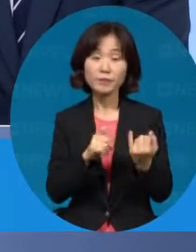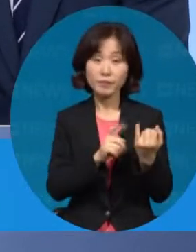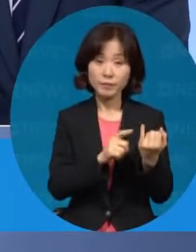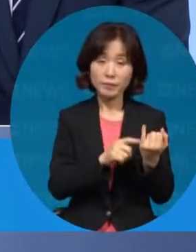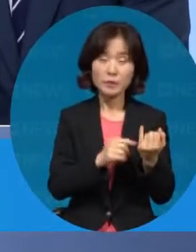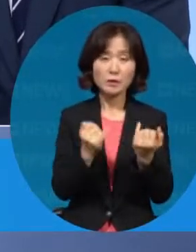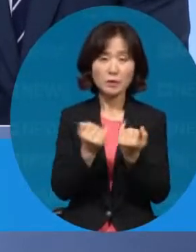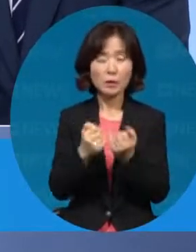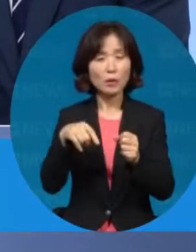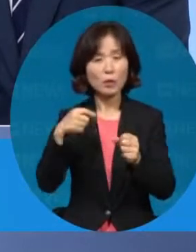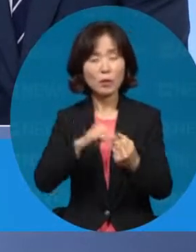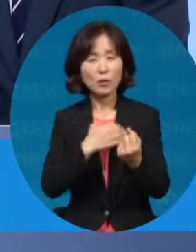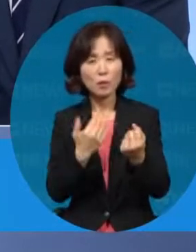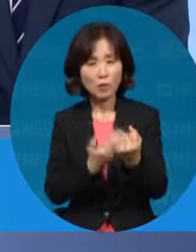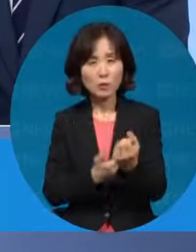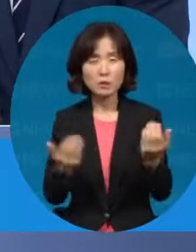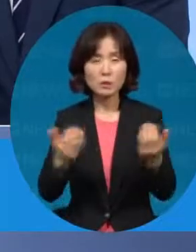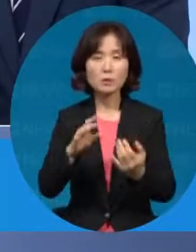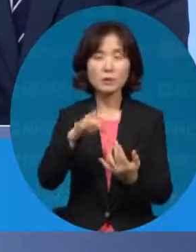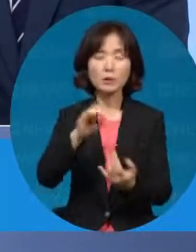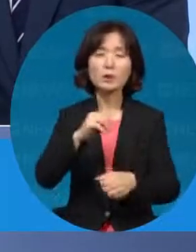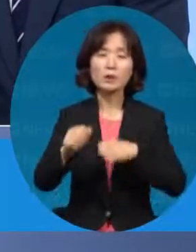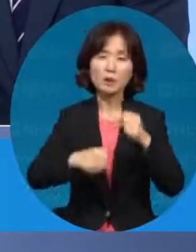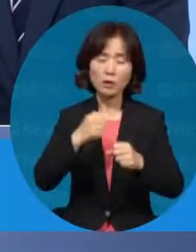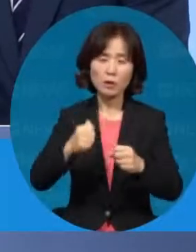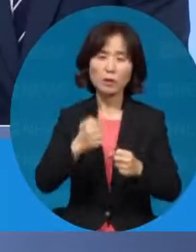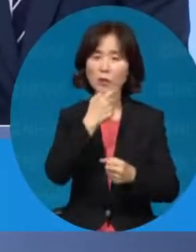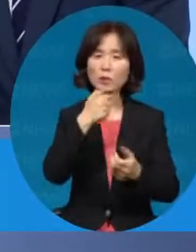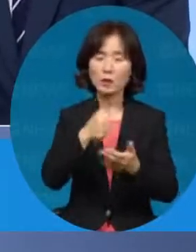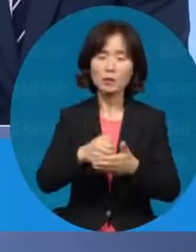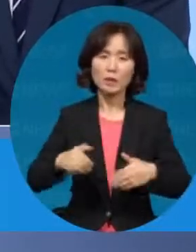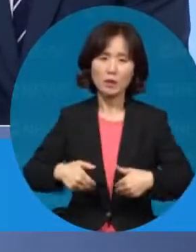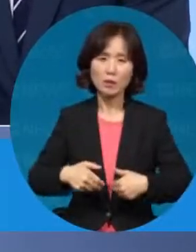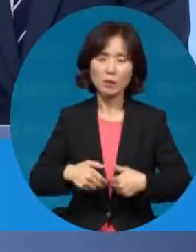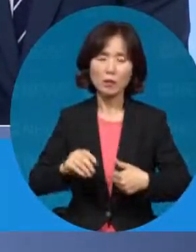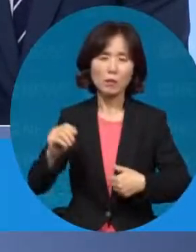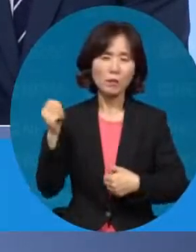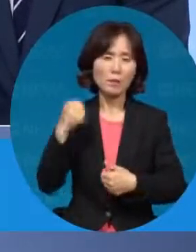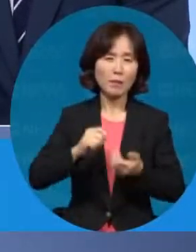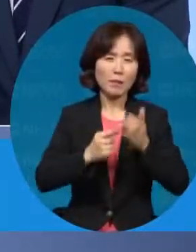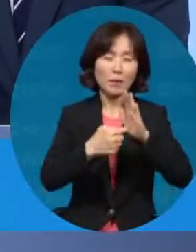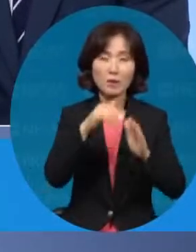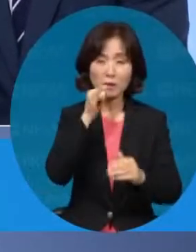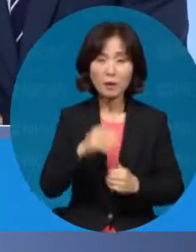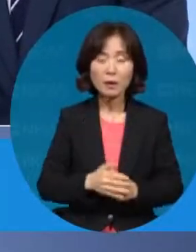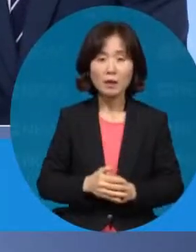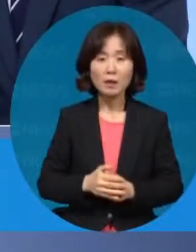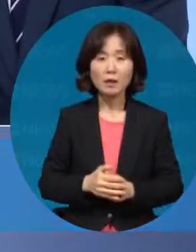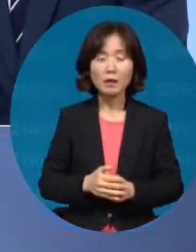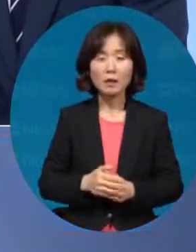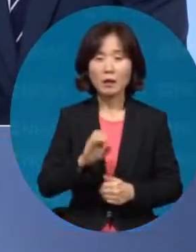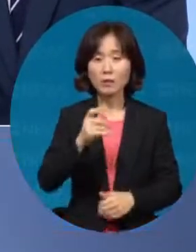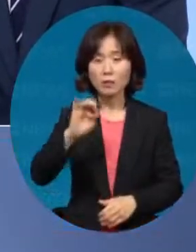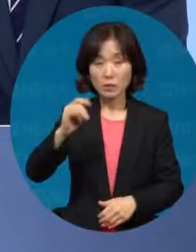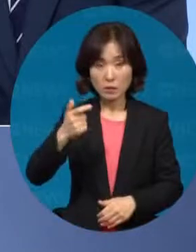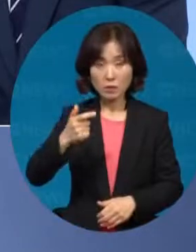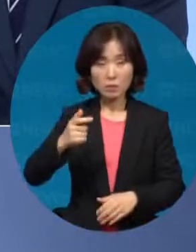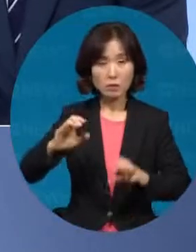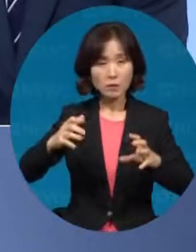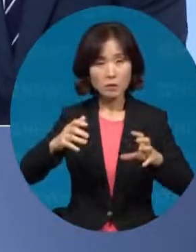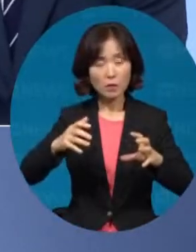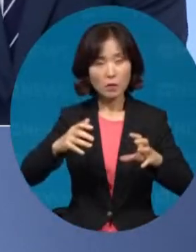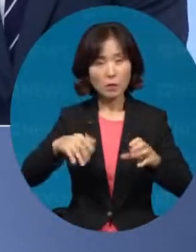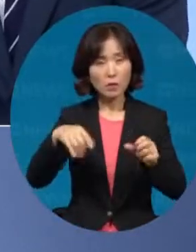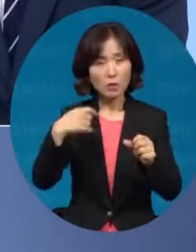원과 직업 선택의 자유를 보장해야 한다 고 반발하고 있습니다 아프간에서 보편적 인권과 교육 만큼은 보장될 수 있을지